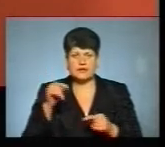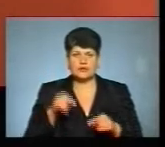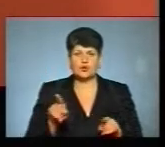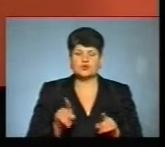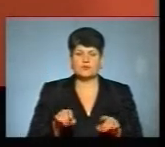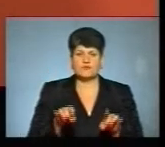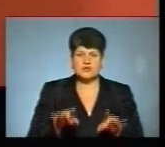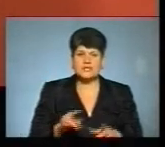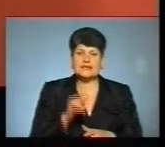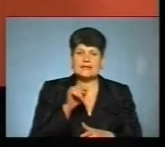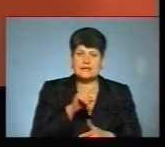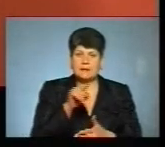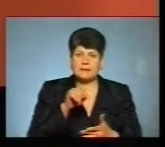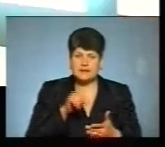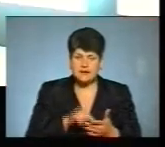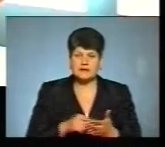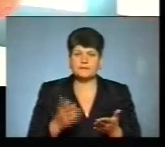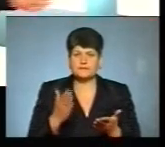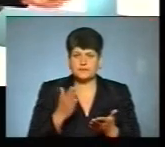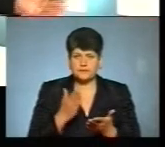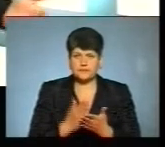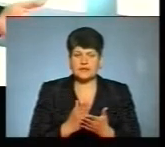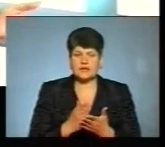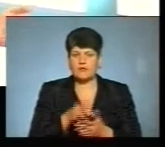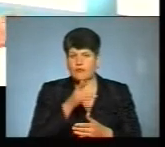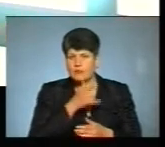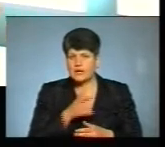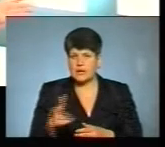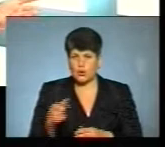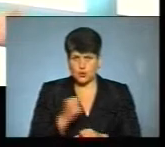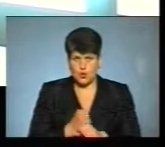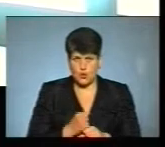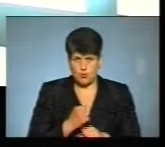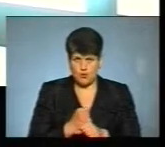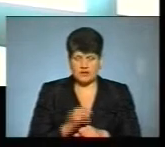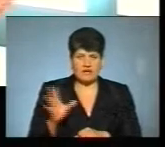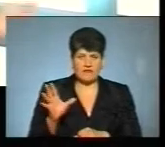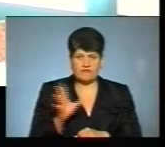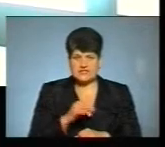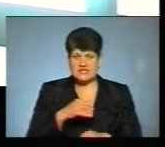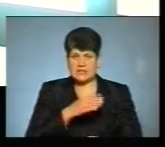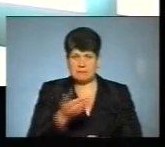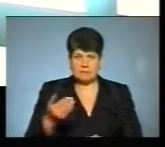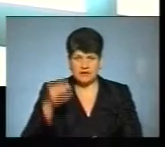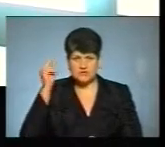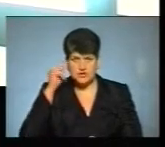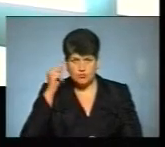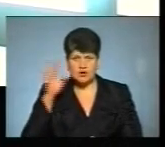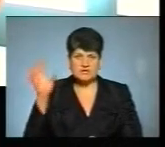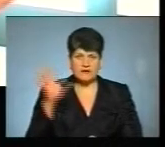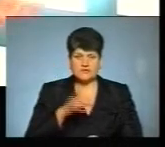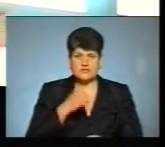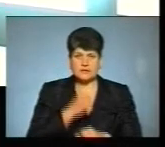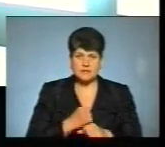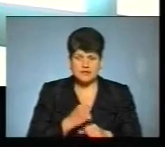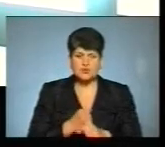вирішувати ті питання, які назрівають в період роботи. Всі ми вчимося, всі ми працюємо, всі